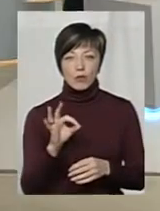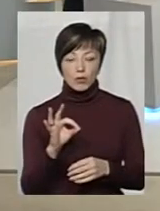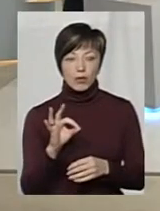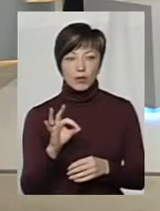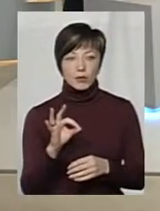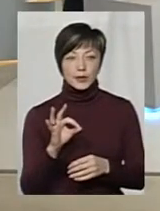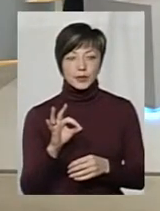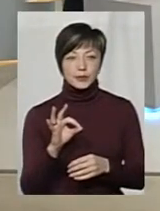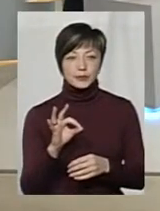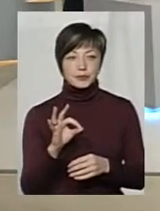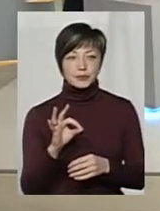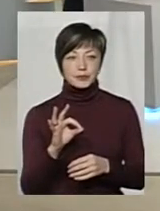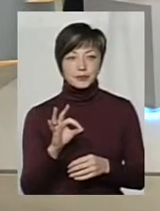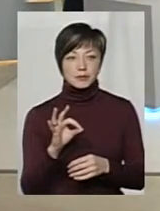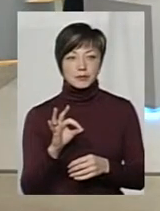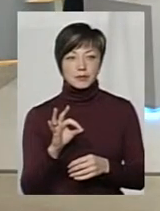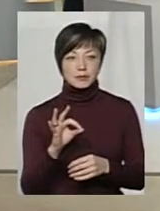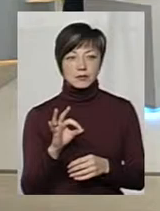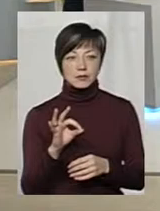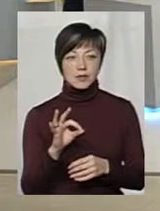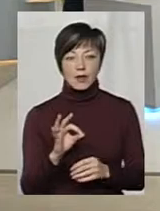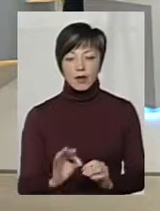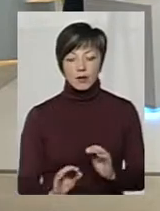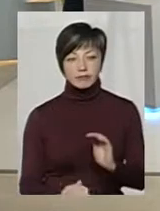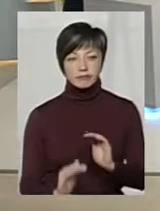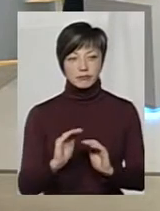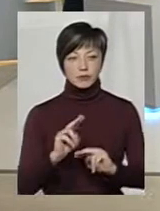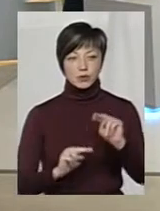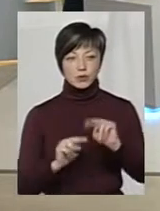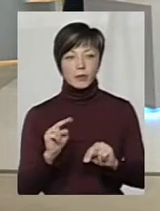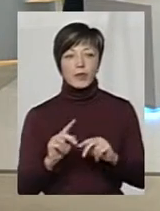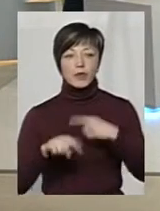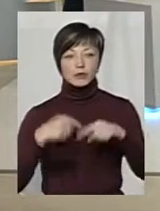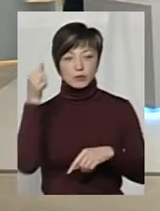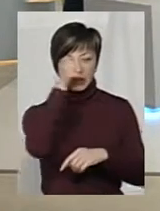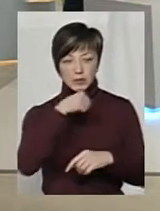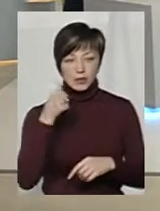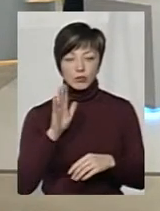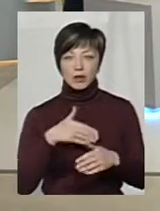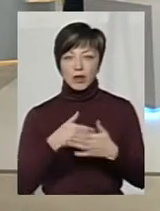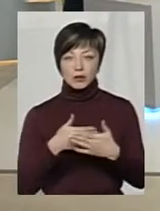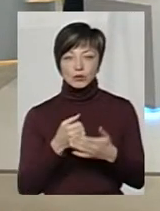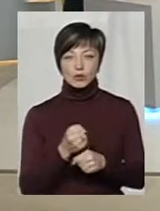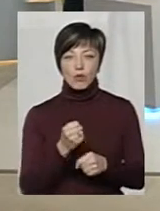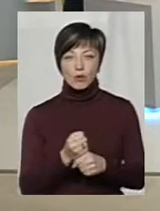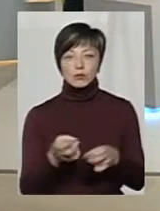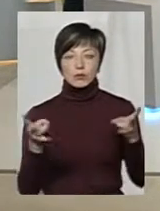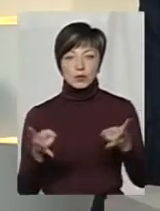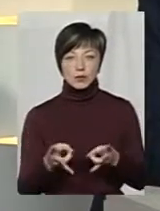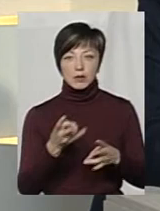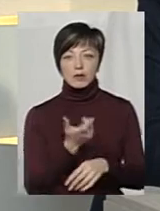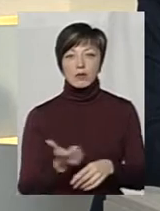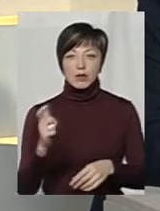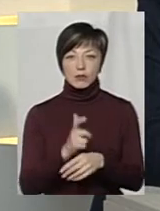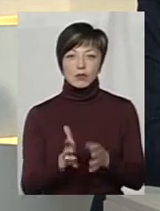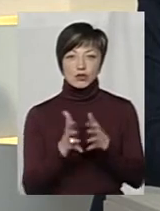виходимо із цоколя. На наступний рік це буде активніша робота, буде потрібно набагато